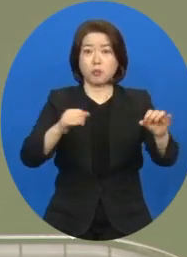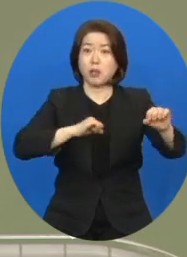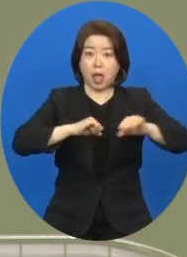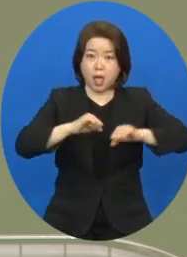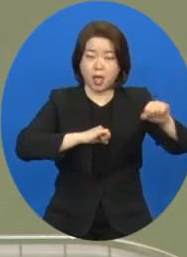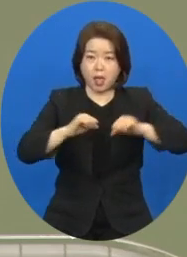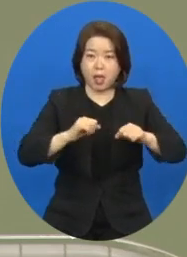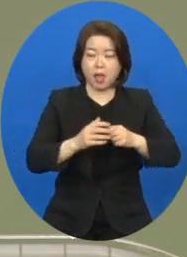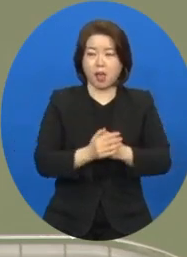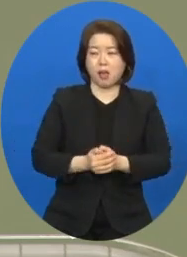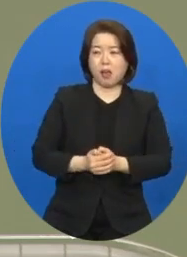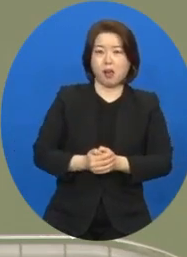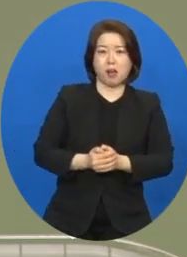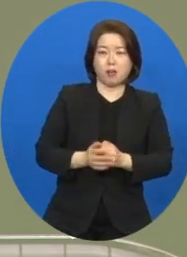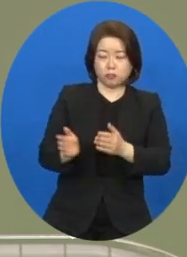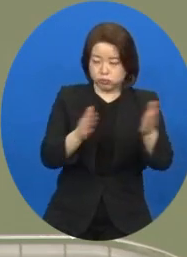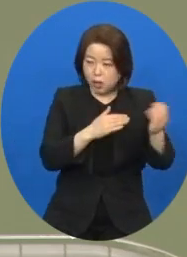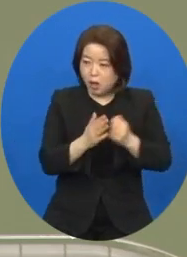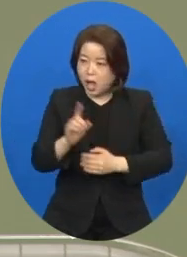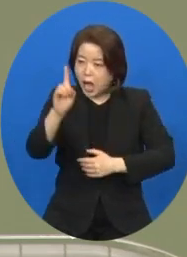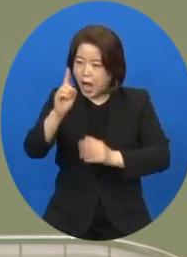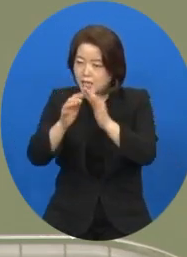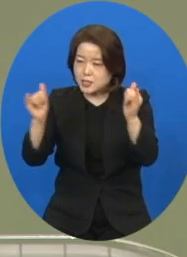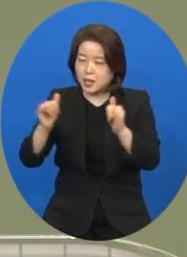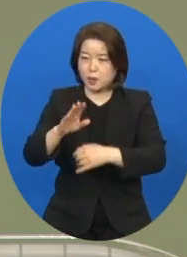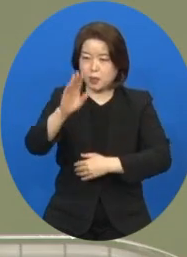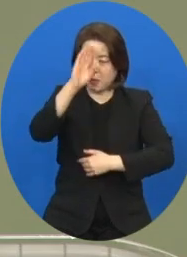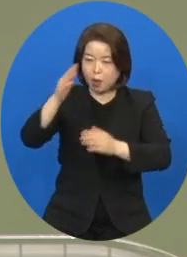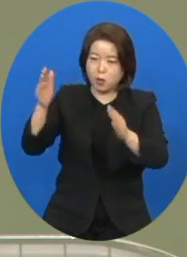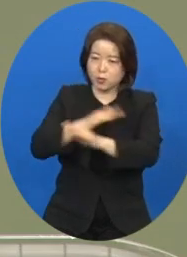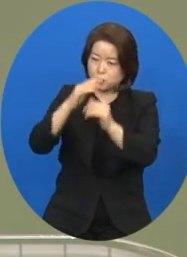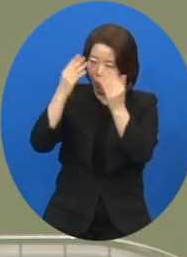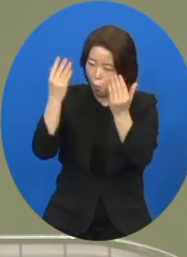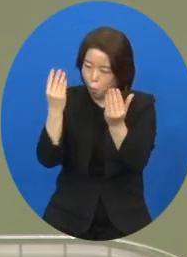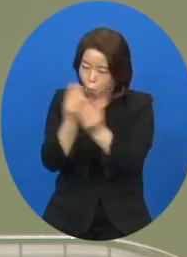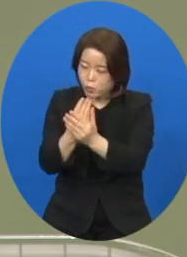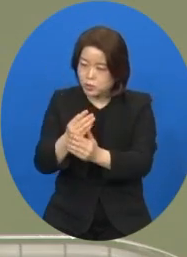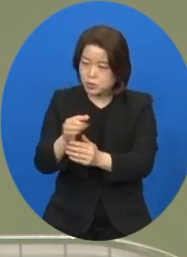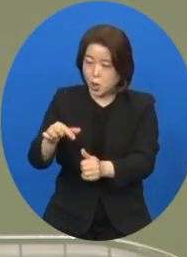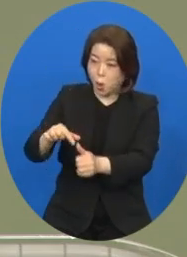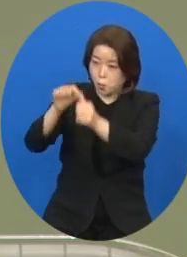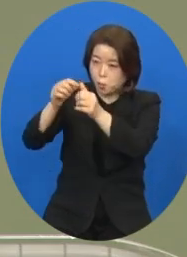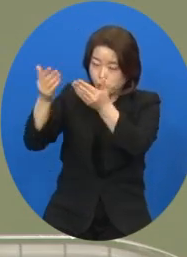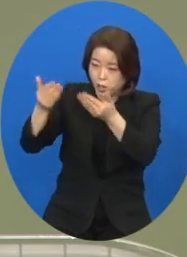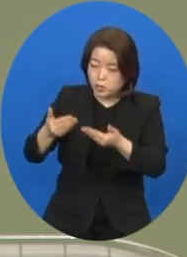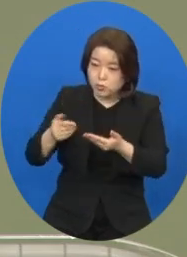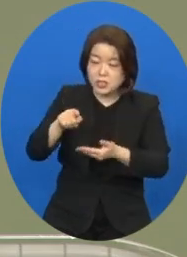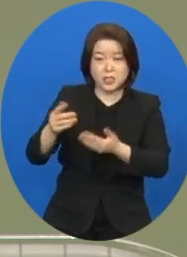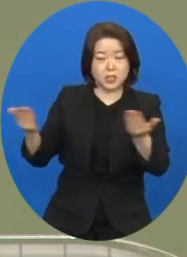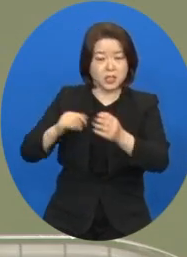사람을 온전히 병에서 구원해 주는 일을 했다고 사람을 죽여?